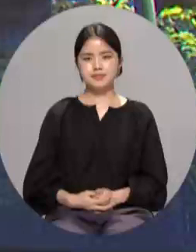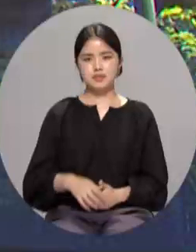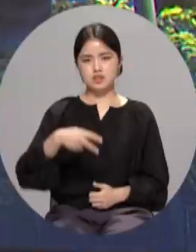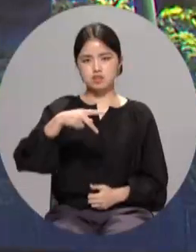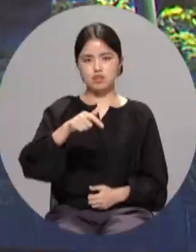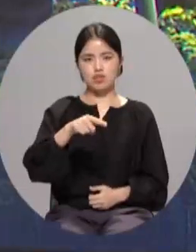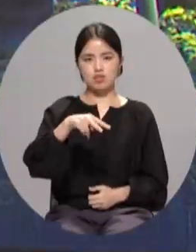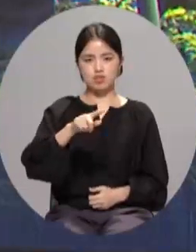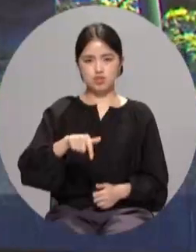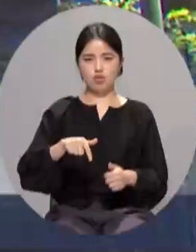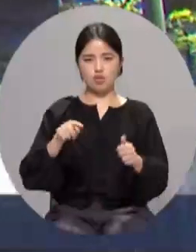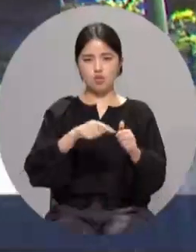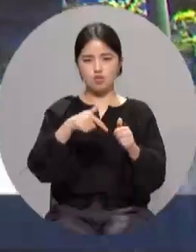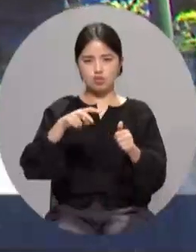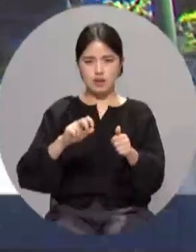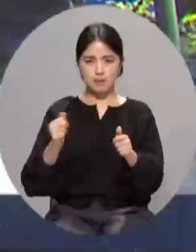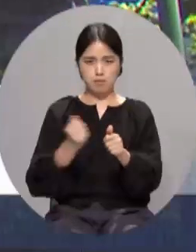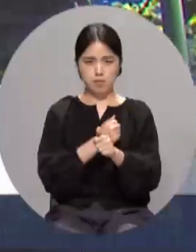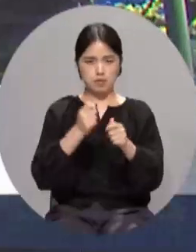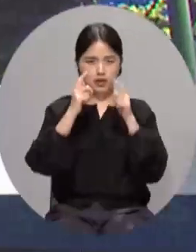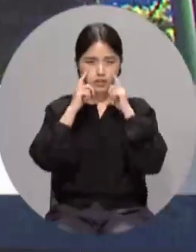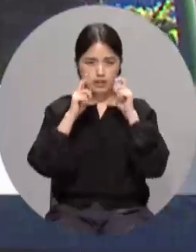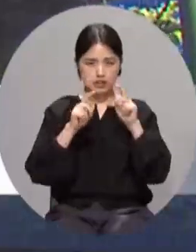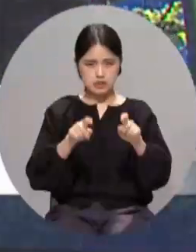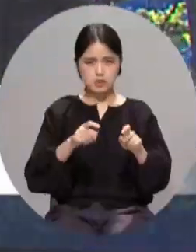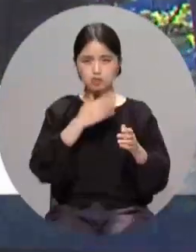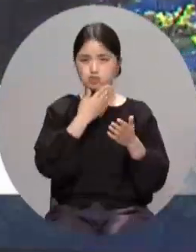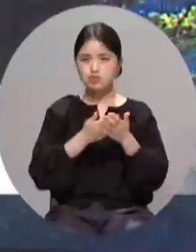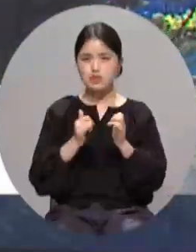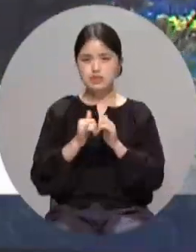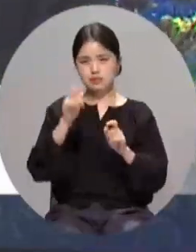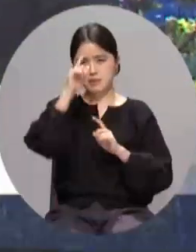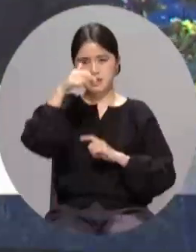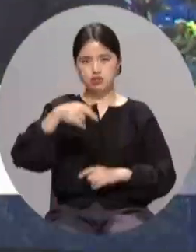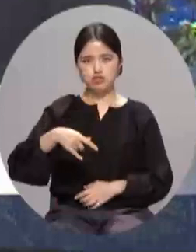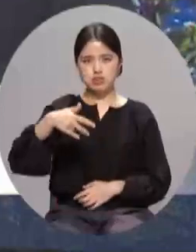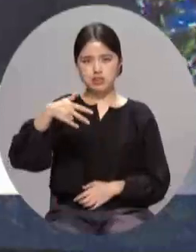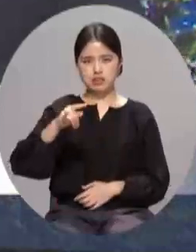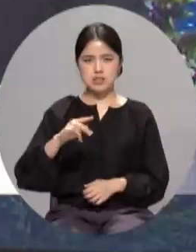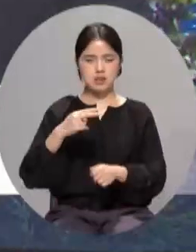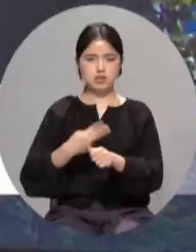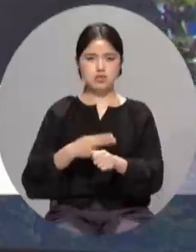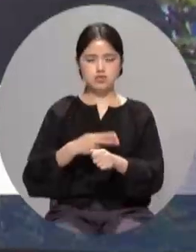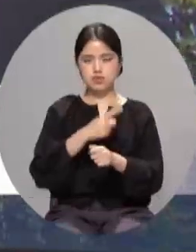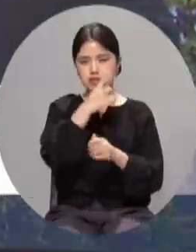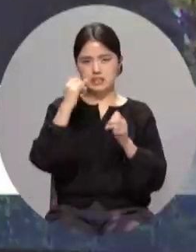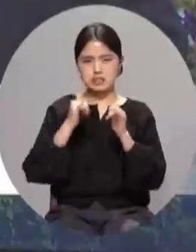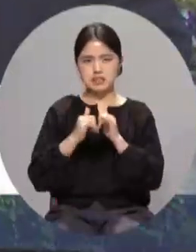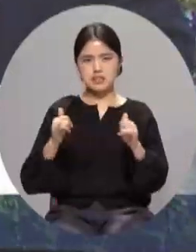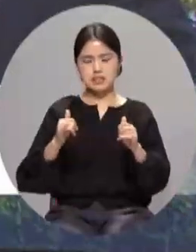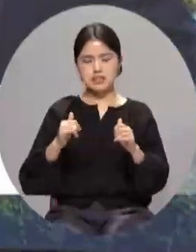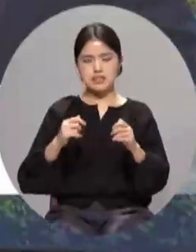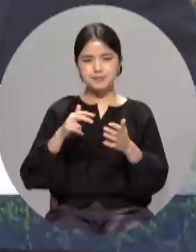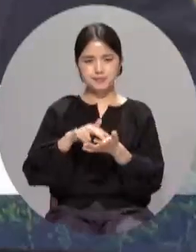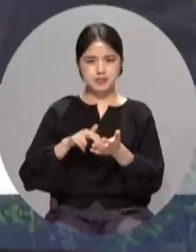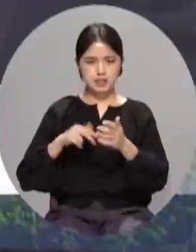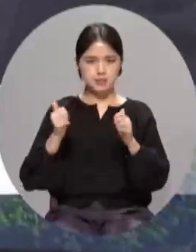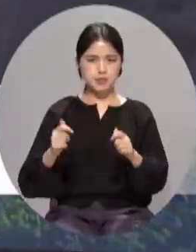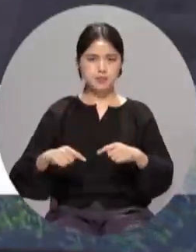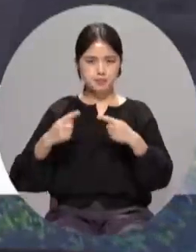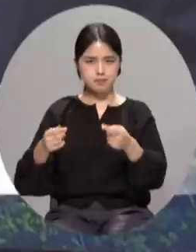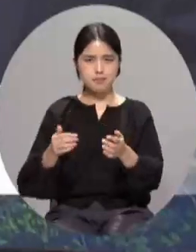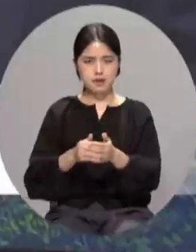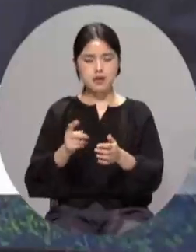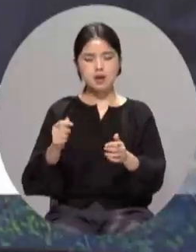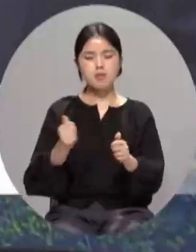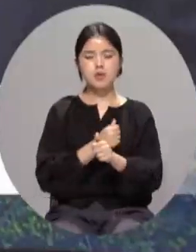서거석 전북교육감 폭행 의혹의 핵심 당사자인 이기재 교수가 증인으로 법정에 출석했습니다. 이 교수는 폭행은